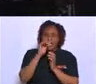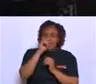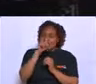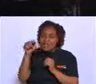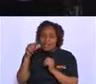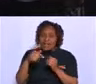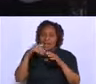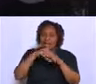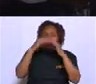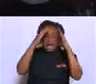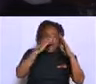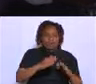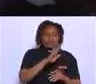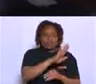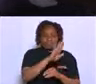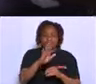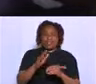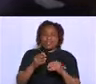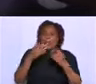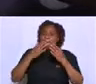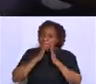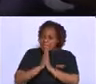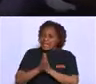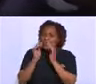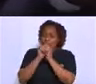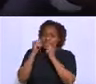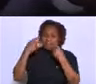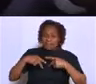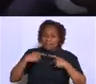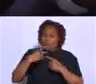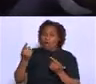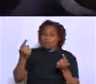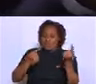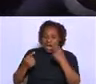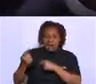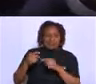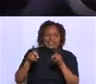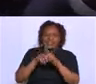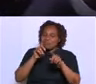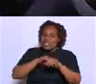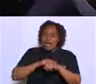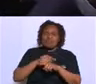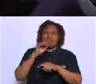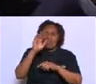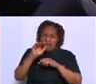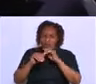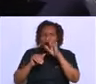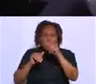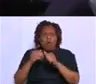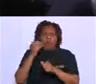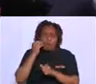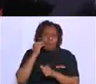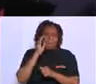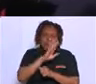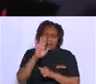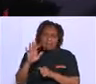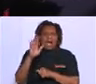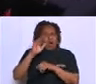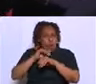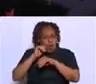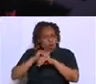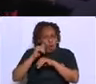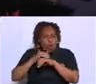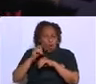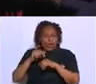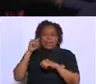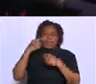kwenye nyumba, ombeni na hao watu ambao wamekuja pale wamejitoa. Hata kama uko nyumbani, ita wito masaa haya, ita wito ili